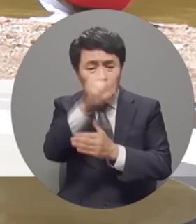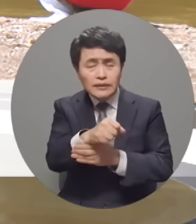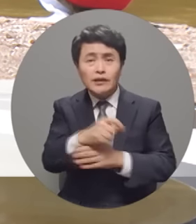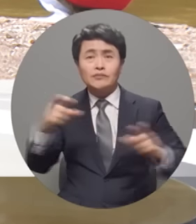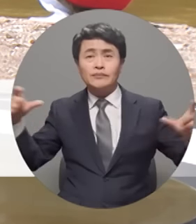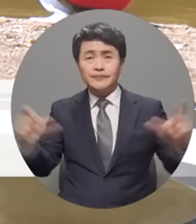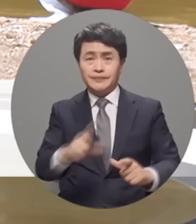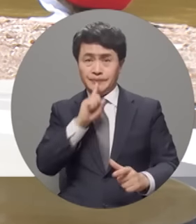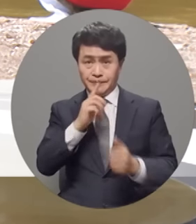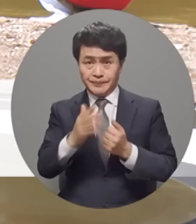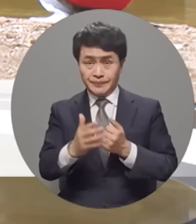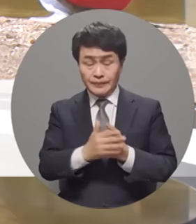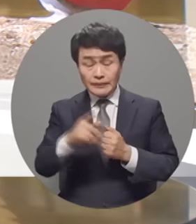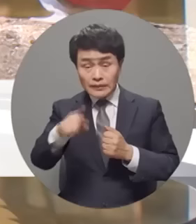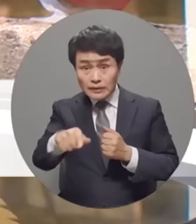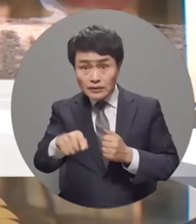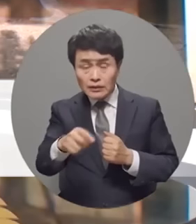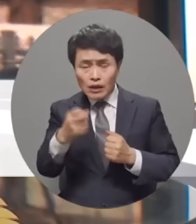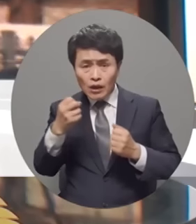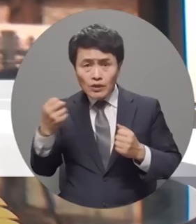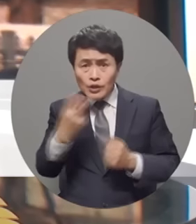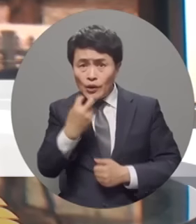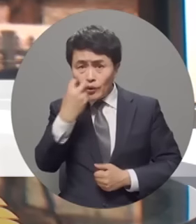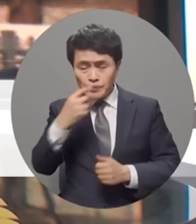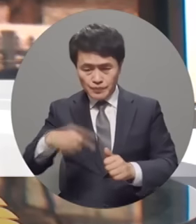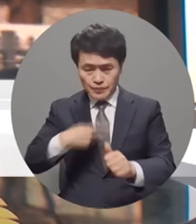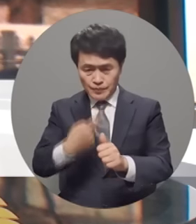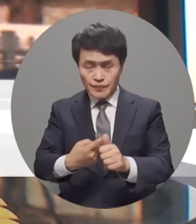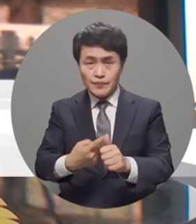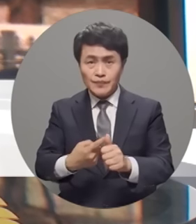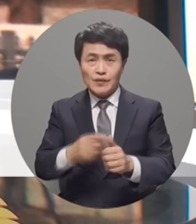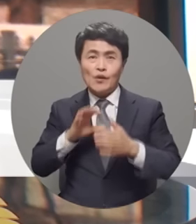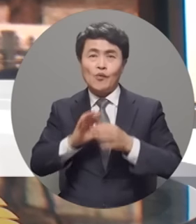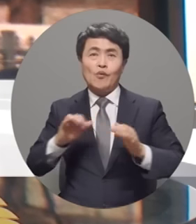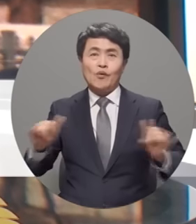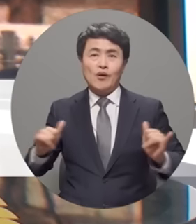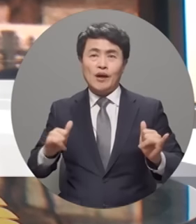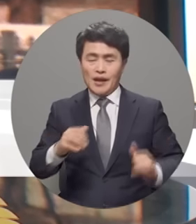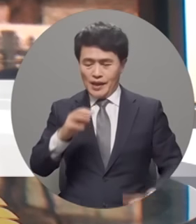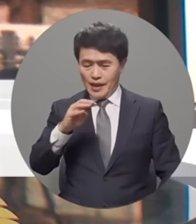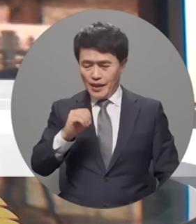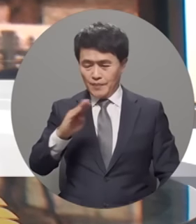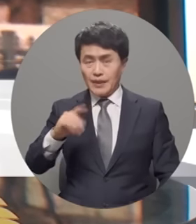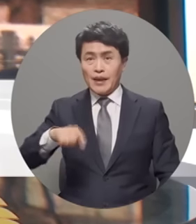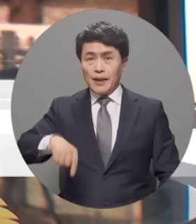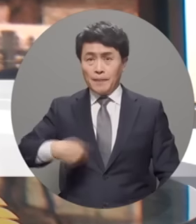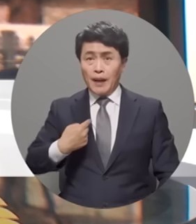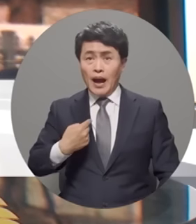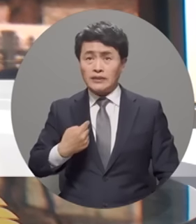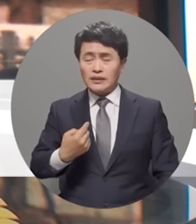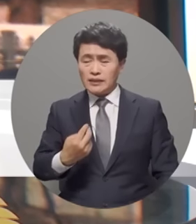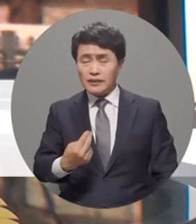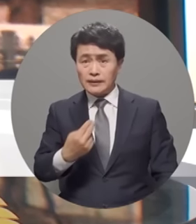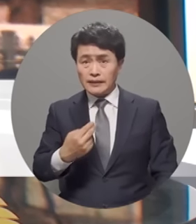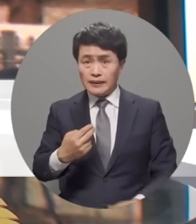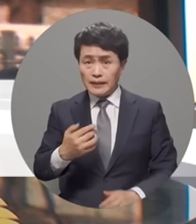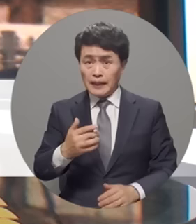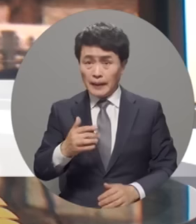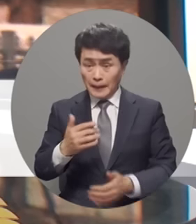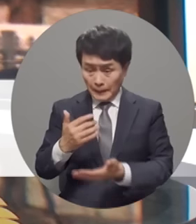결론냈습니다. 당시 이 재검토 과정에 참여한 조사본부의 한 관계자는 MBC에 자신들이 파리 목숨이라고